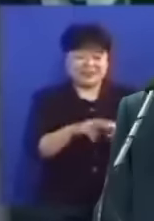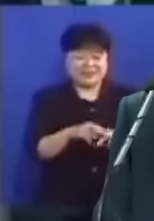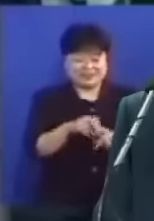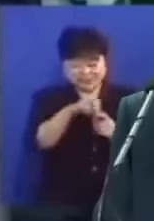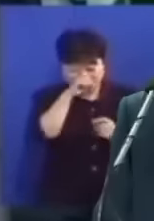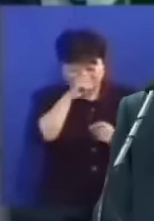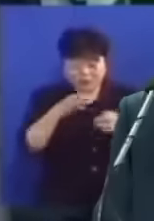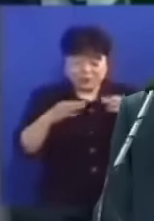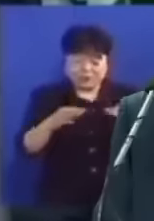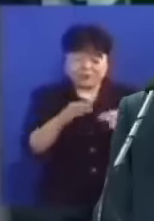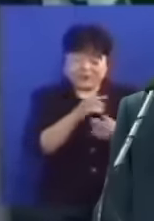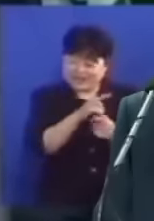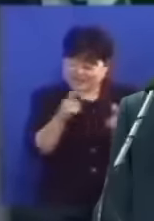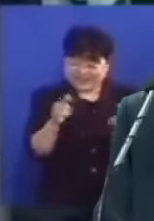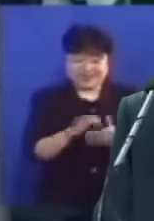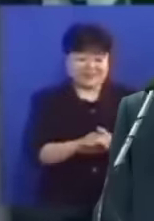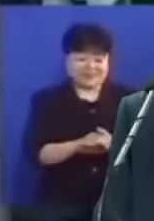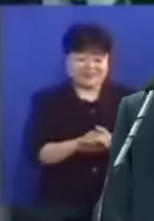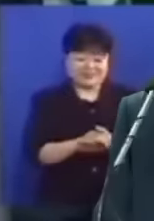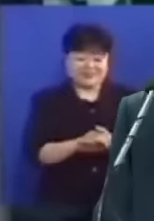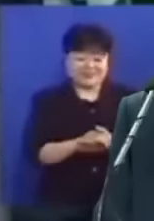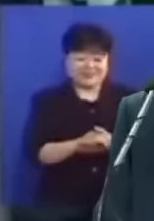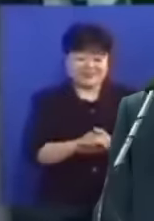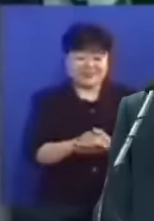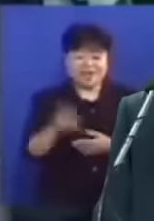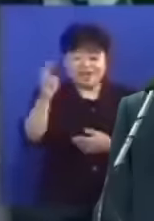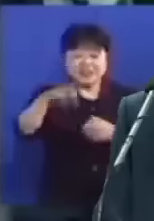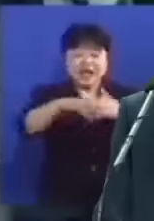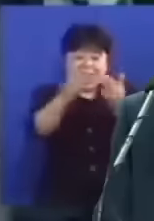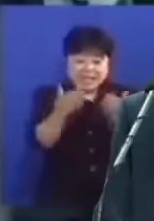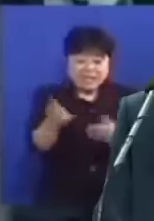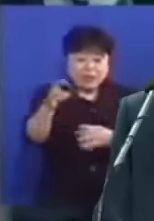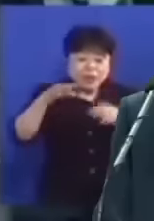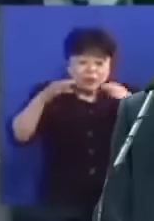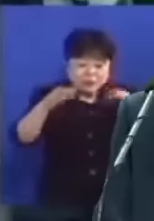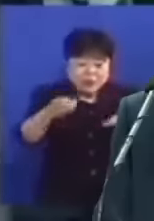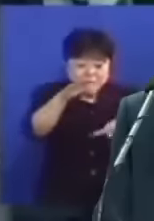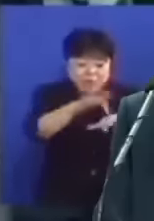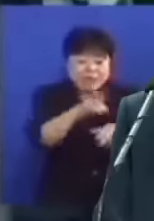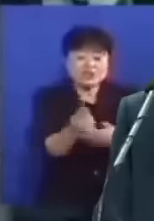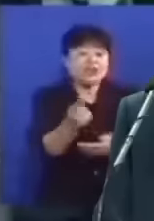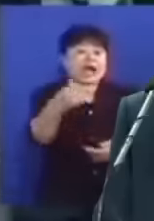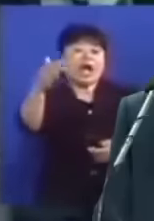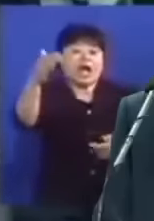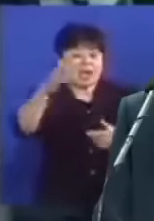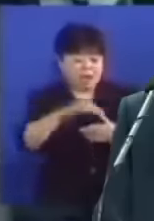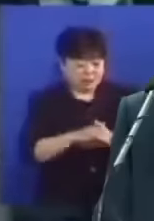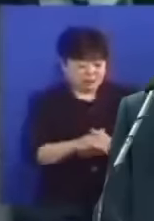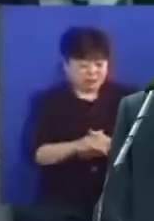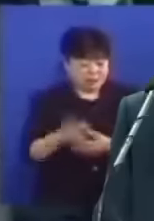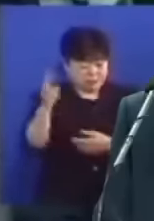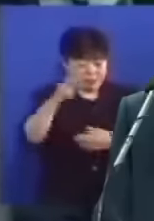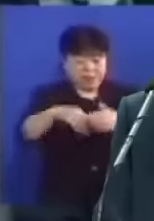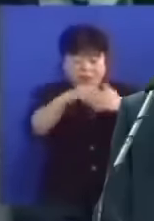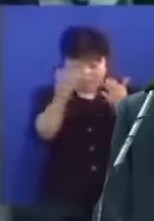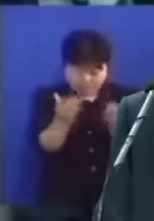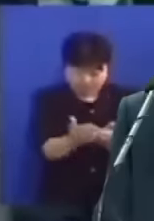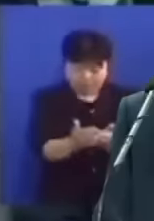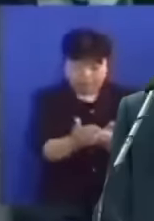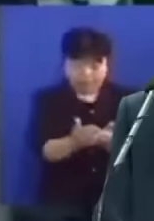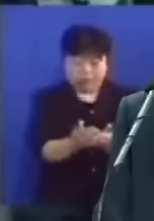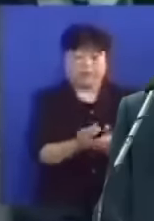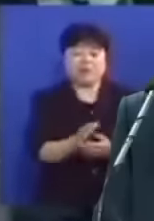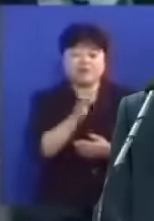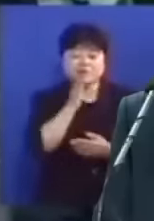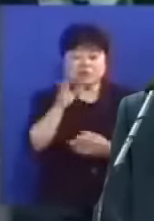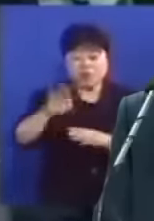듣기 좋으라고 노래하느냐 그렇게 생각하는데 그거는 모르는 사람이 한 소리고 내용을 알면 성가대원들이 바로